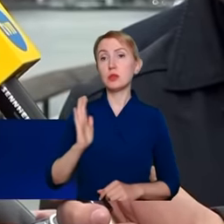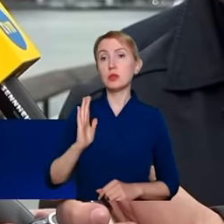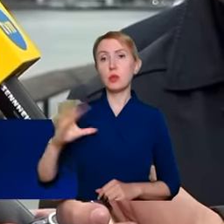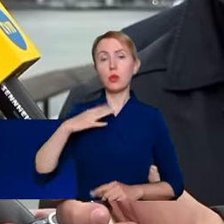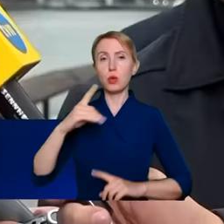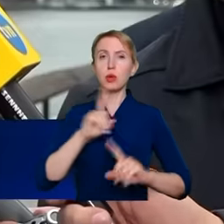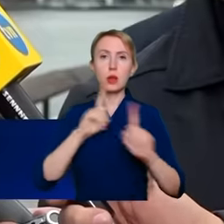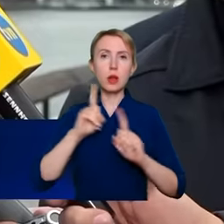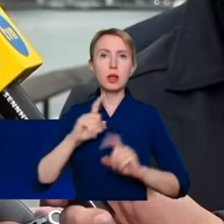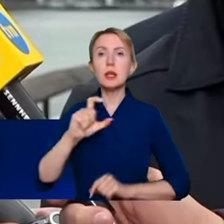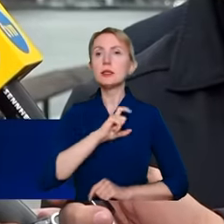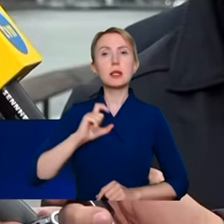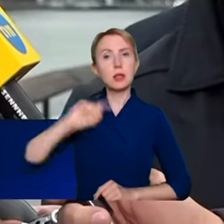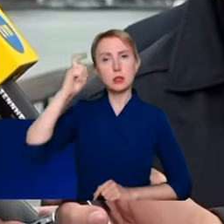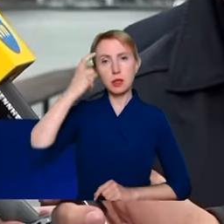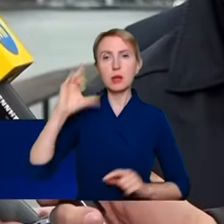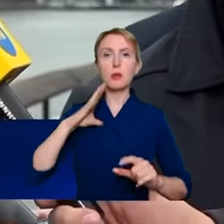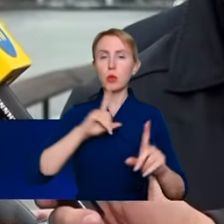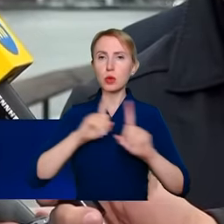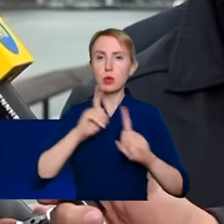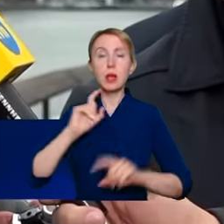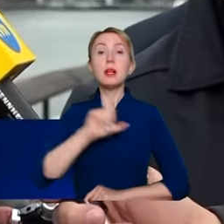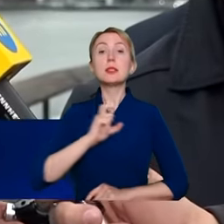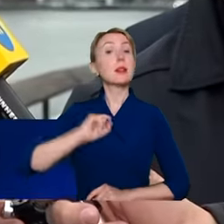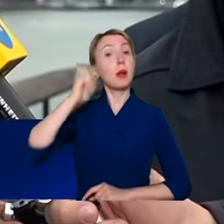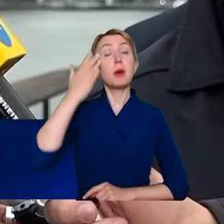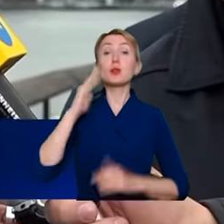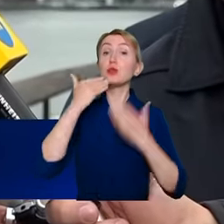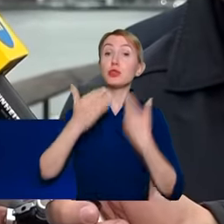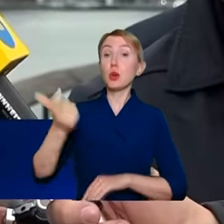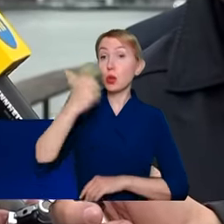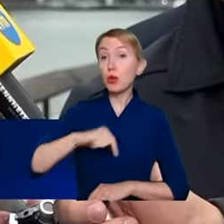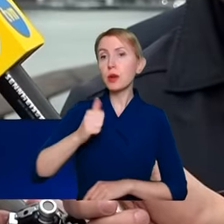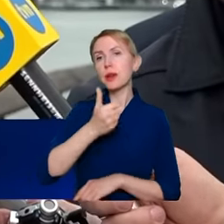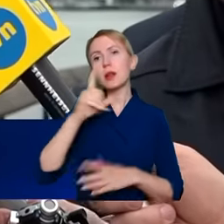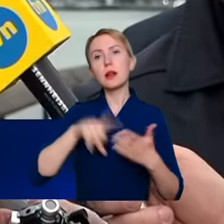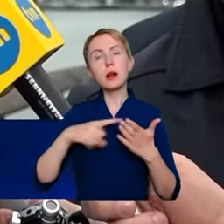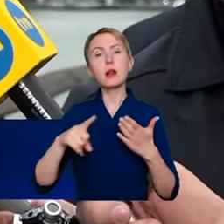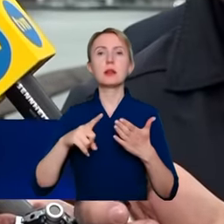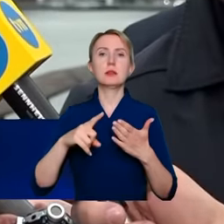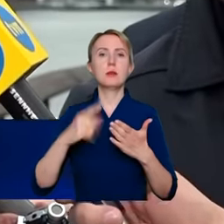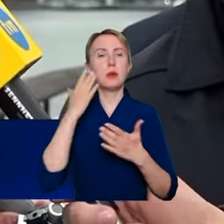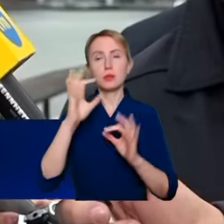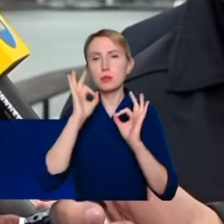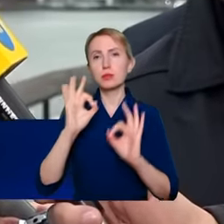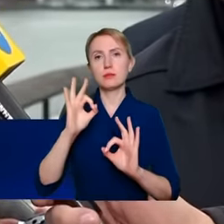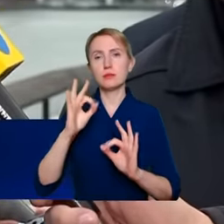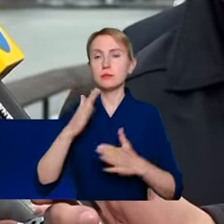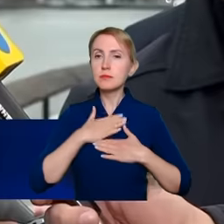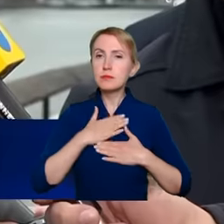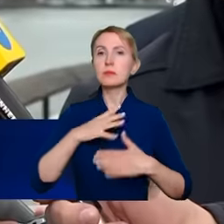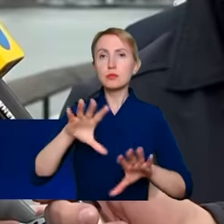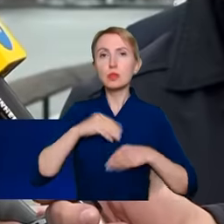sekretarzem generalnym. Sekretarz generalny bardzo nam dziękował za kilkakrotne, bardzo gościnne i życzliwe przyjęcie w Polsce,